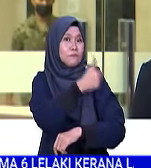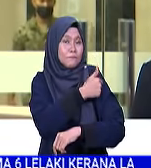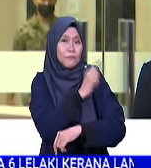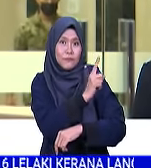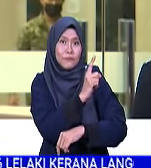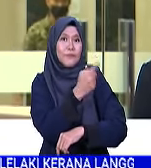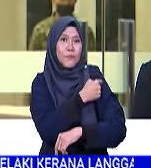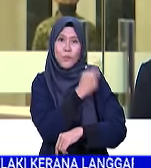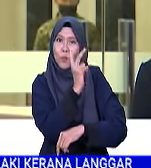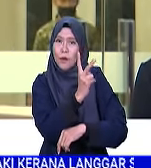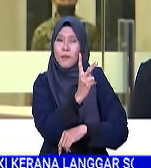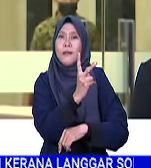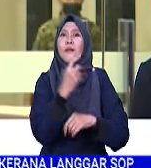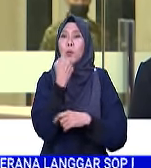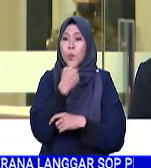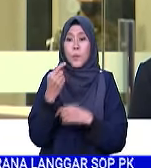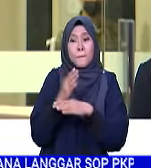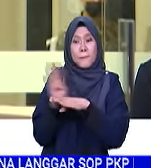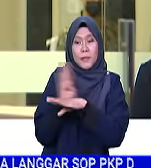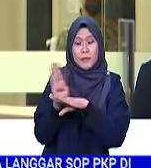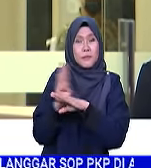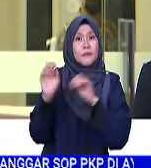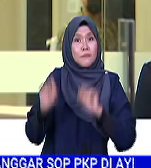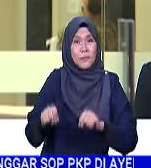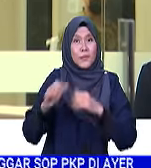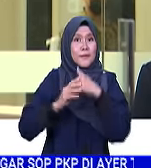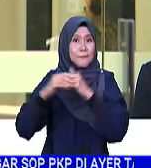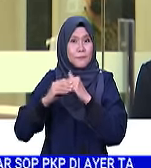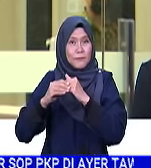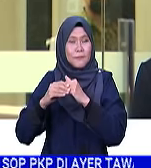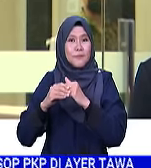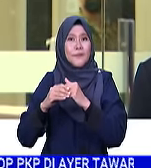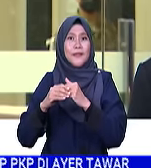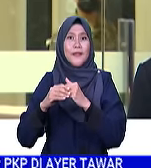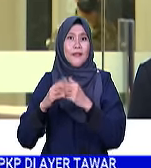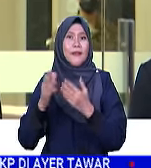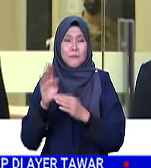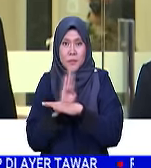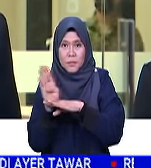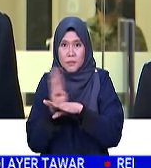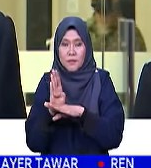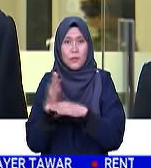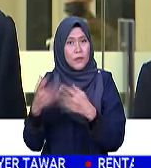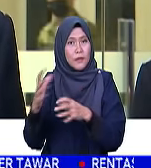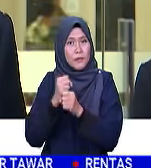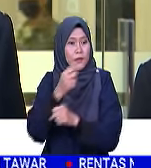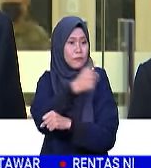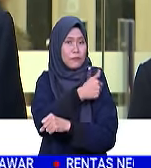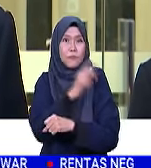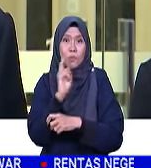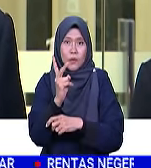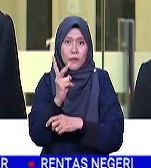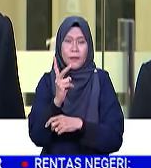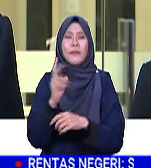Apa sektor perniagaan yang boleh dilonggarkan apabila mendapat dua vaksin. Jadi kali ini sedang